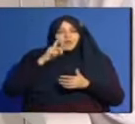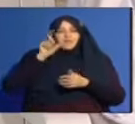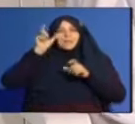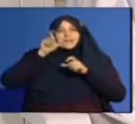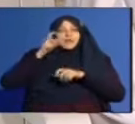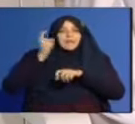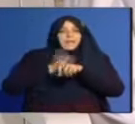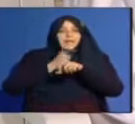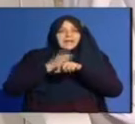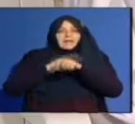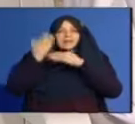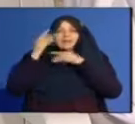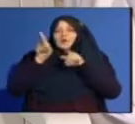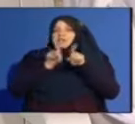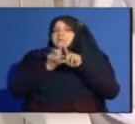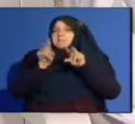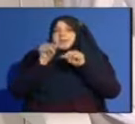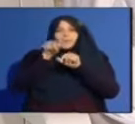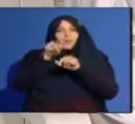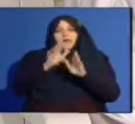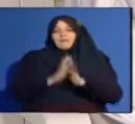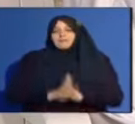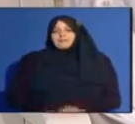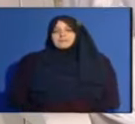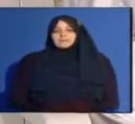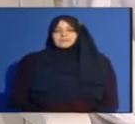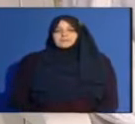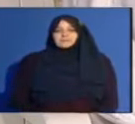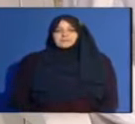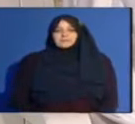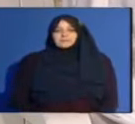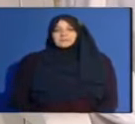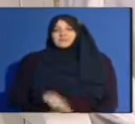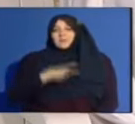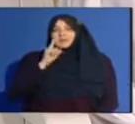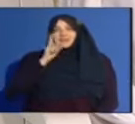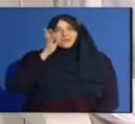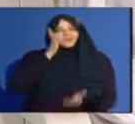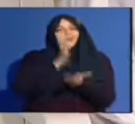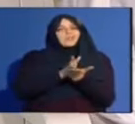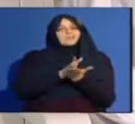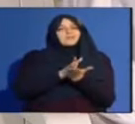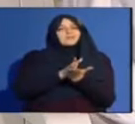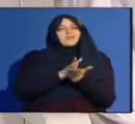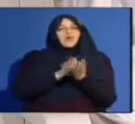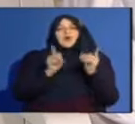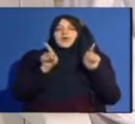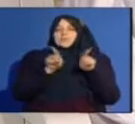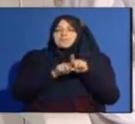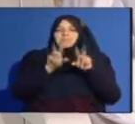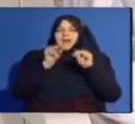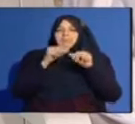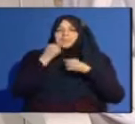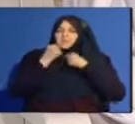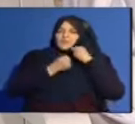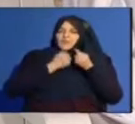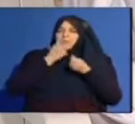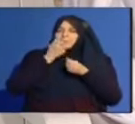المغتربين مثلك، ولكن ربنا عادل، بقدر الألم بقدر